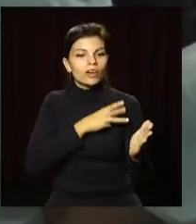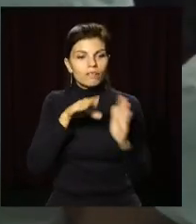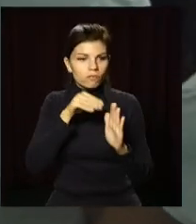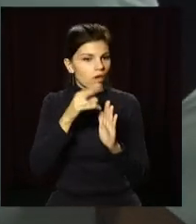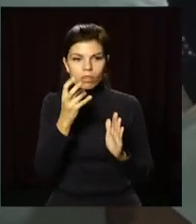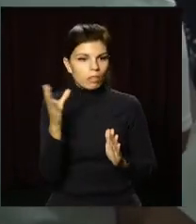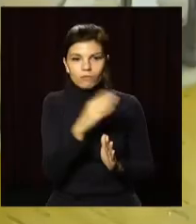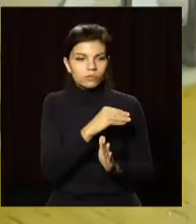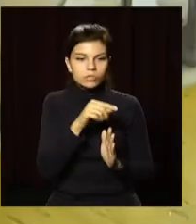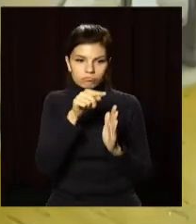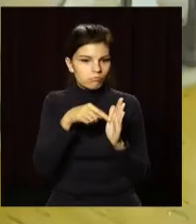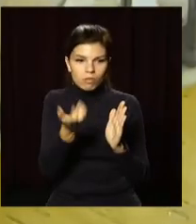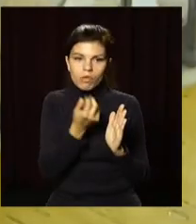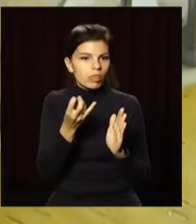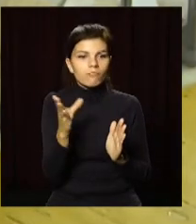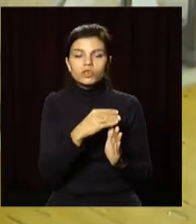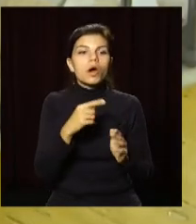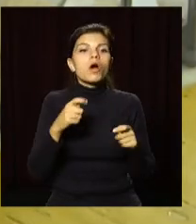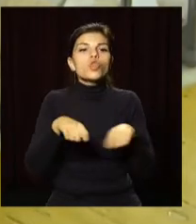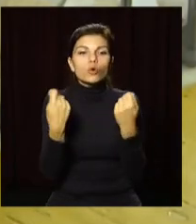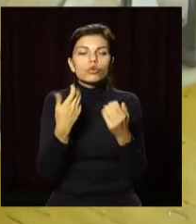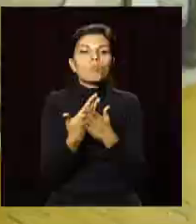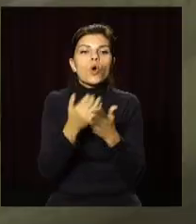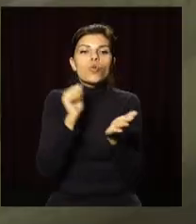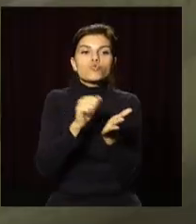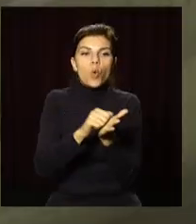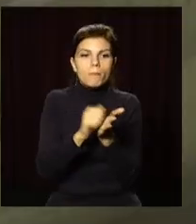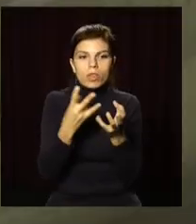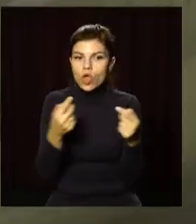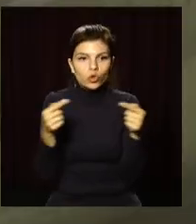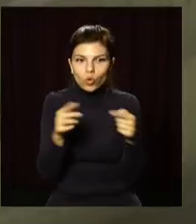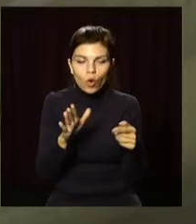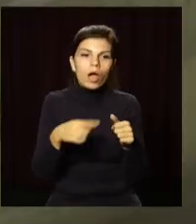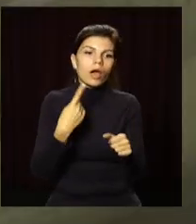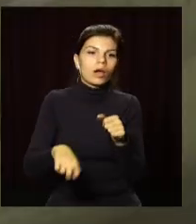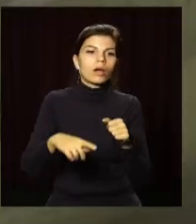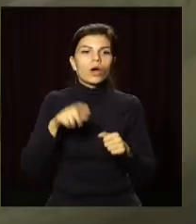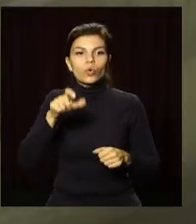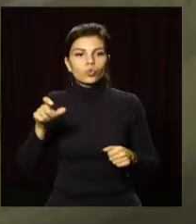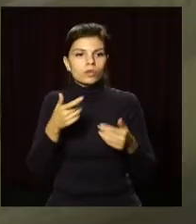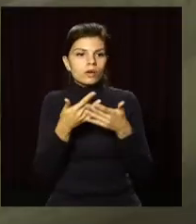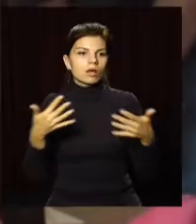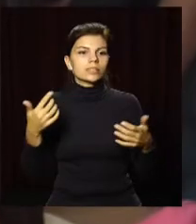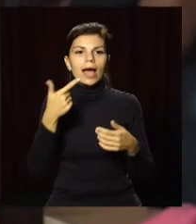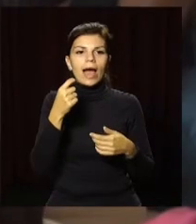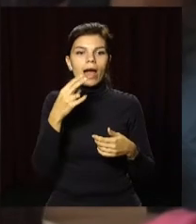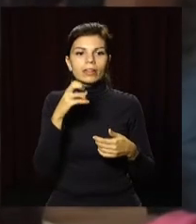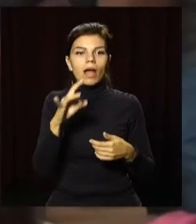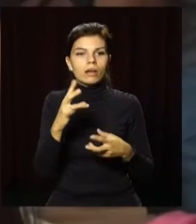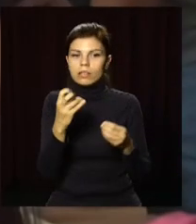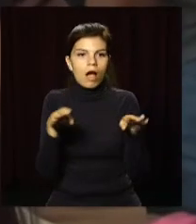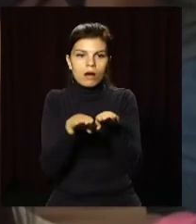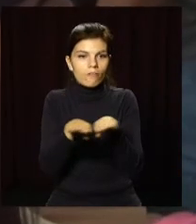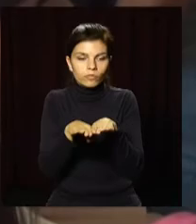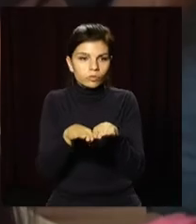Основні порушення – неточності в документах і недотримання принципу гендерної рівності. Деякі з партій не погодилися з таким